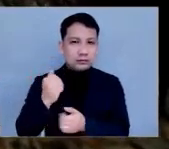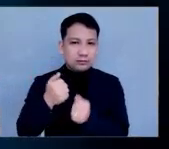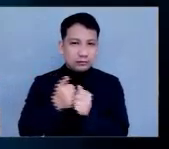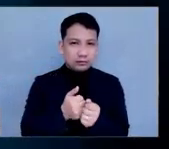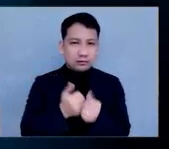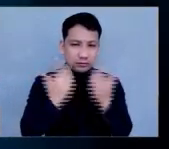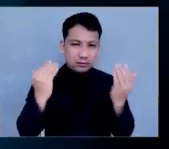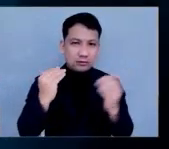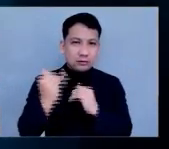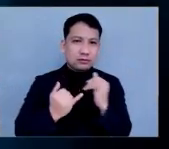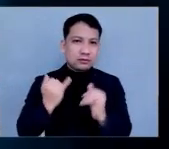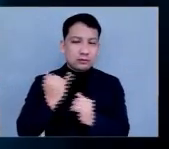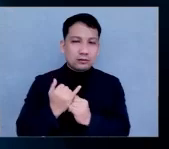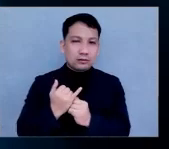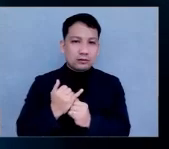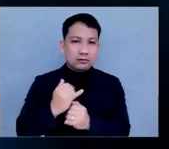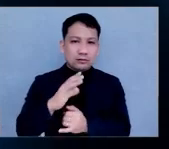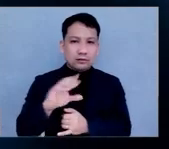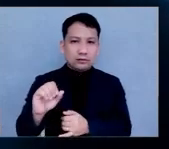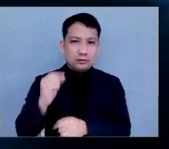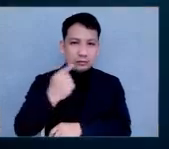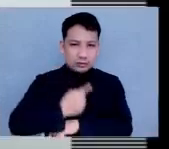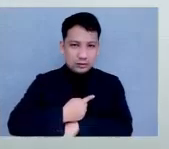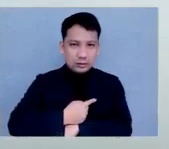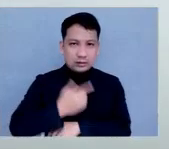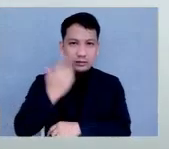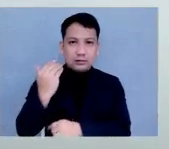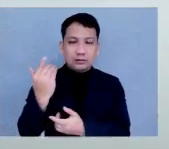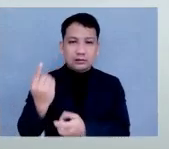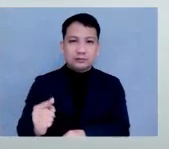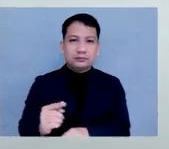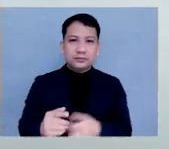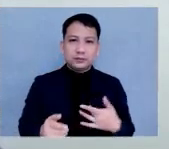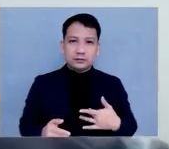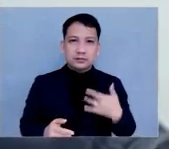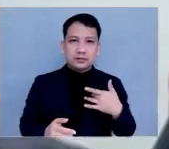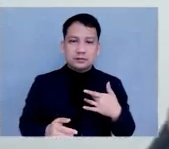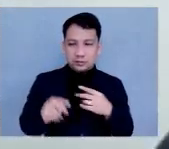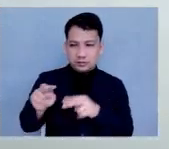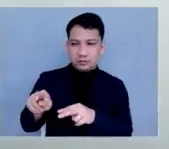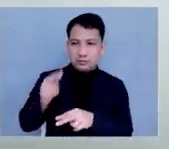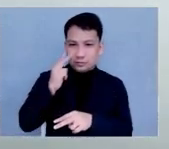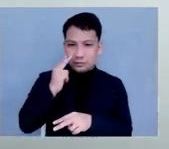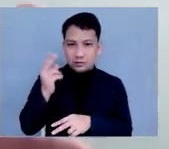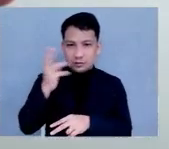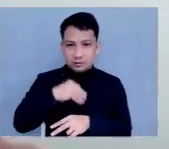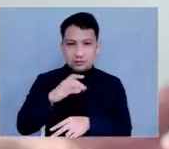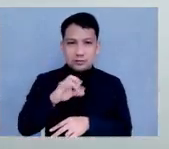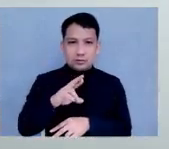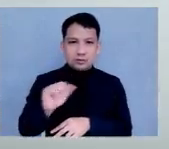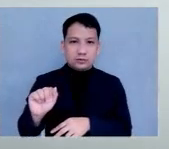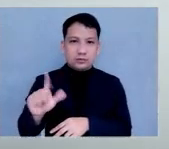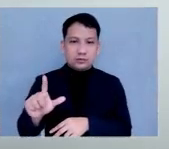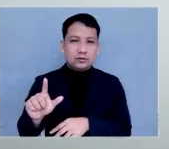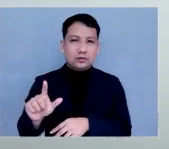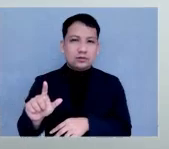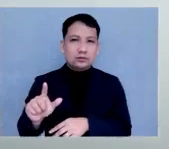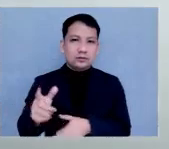sa International Coastal Cleanup Day. So feeling mo nang nakita ka magandang coral tapos may nakasabit na